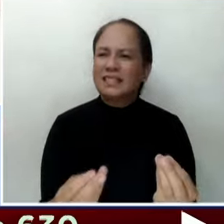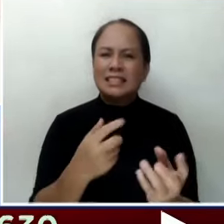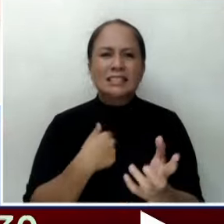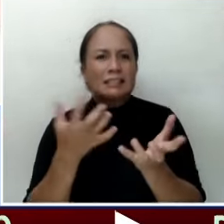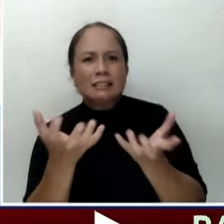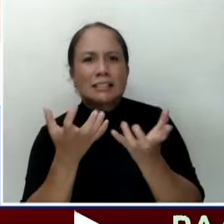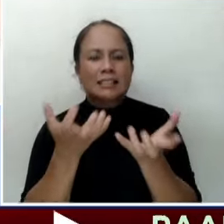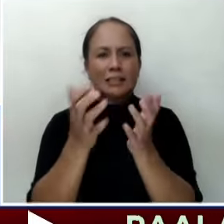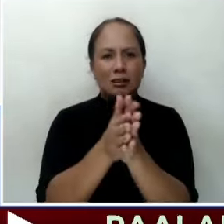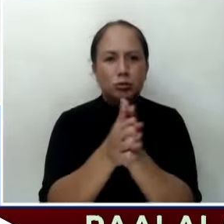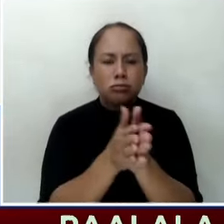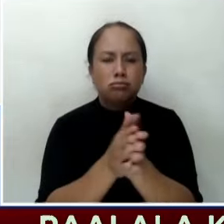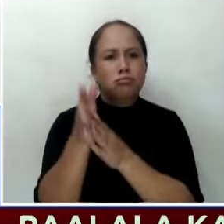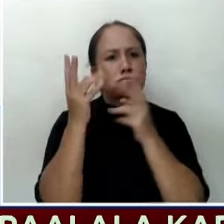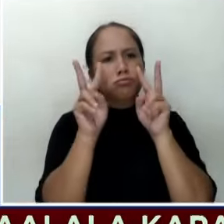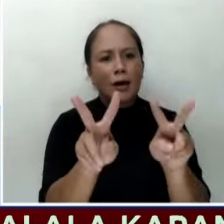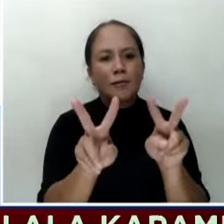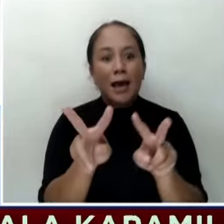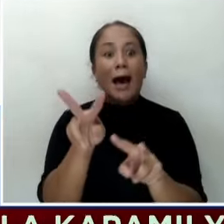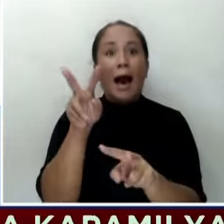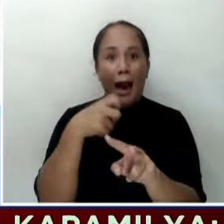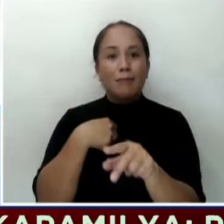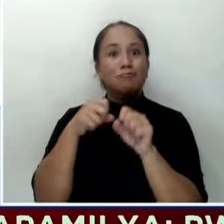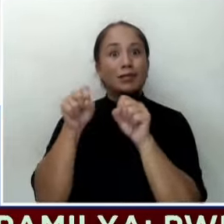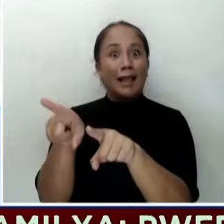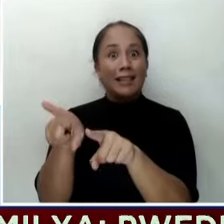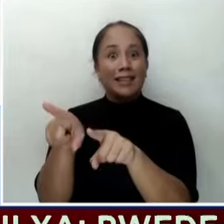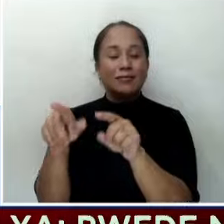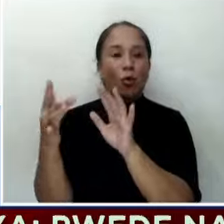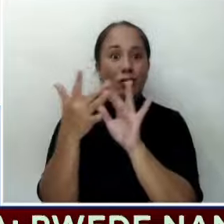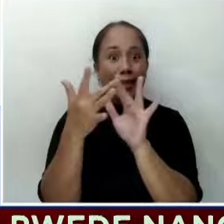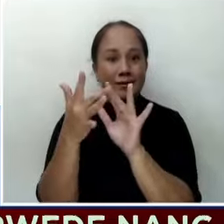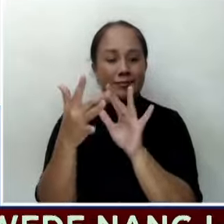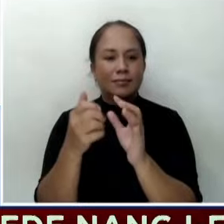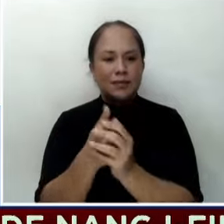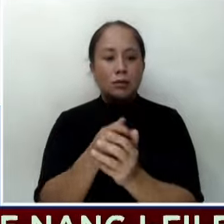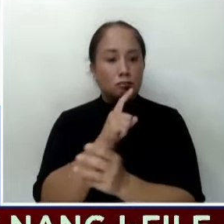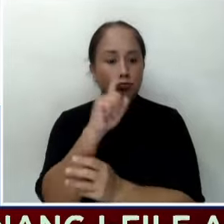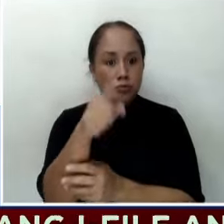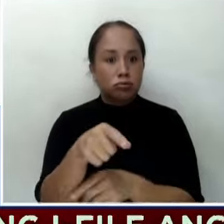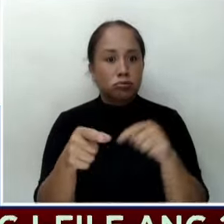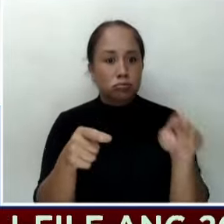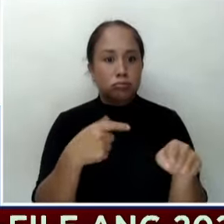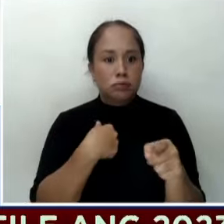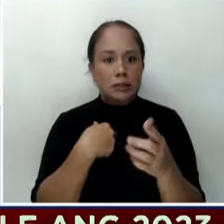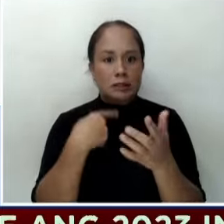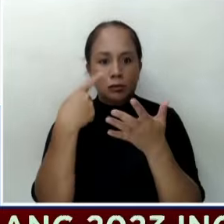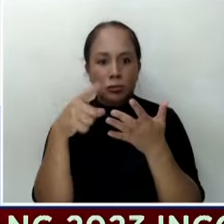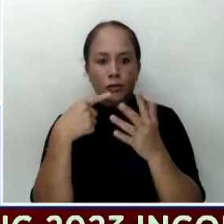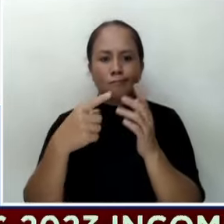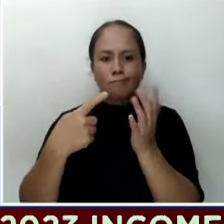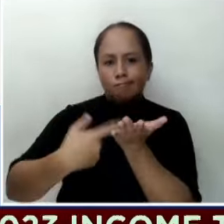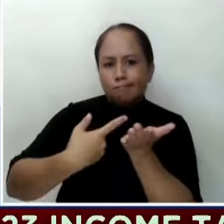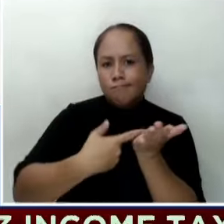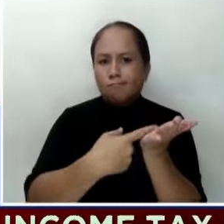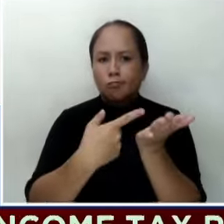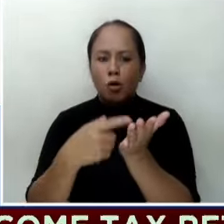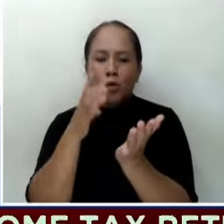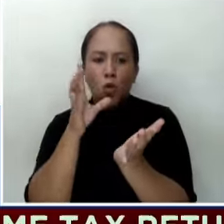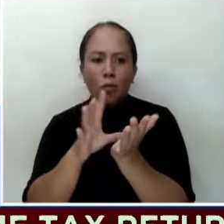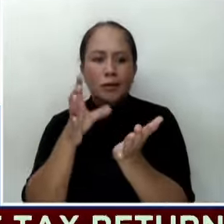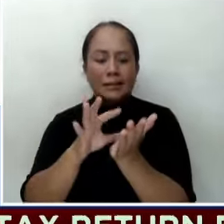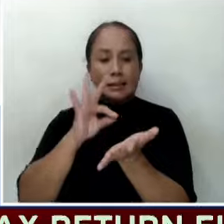ng concert, nakahanap siya ng reseller ng ticket online. Naniguro pa si Michelle at inisa-isa ang interaction at komento ng mga tao sa account